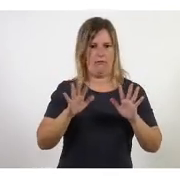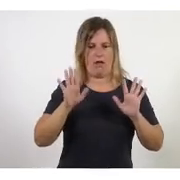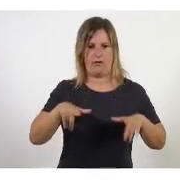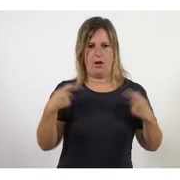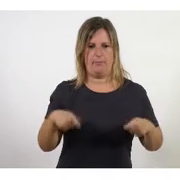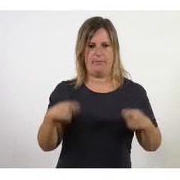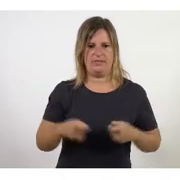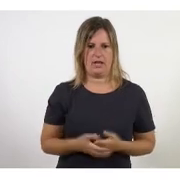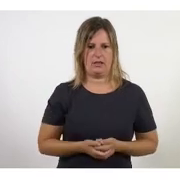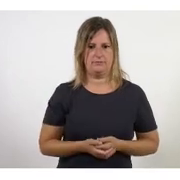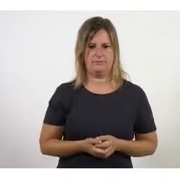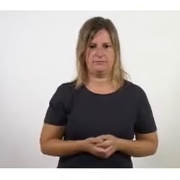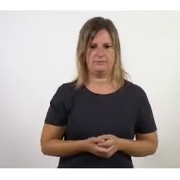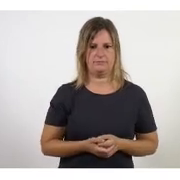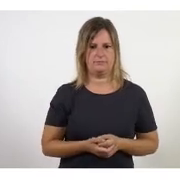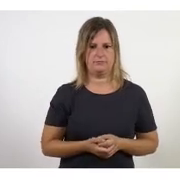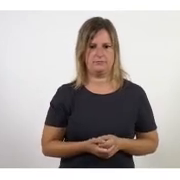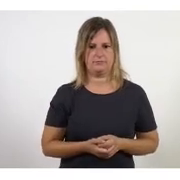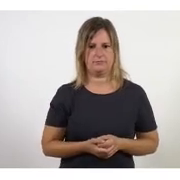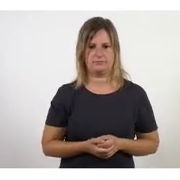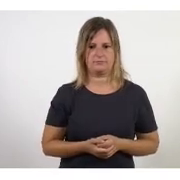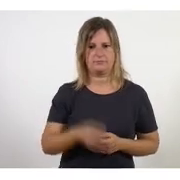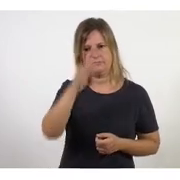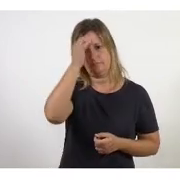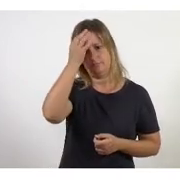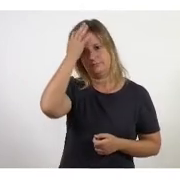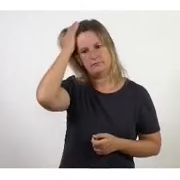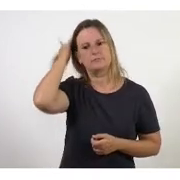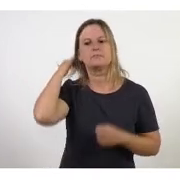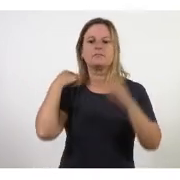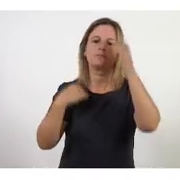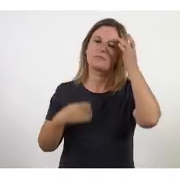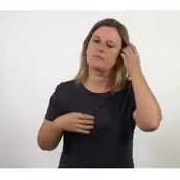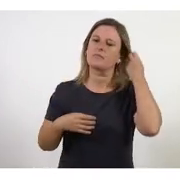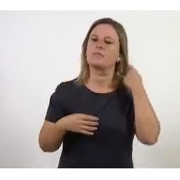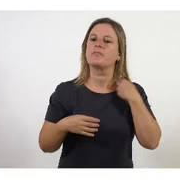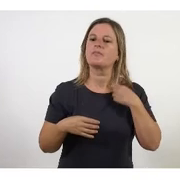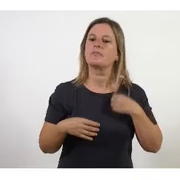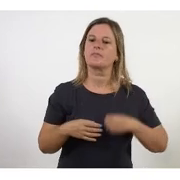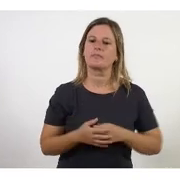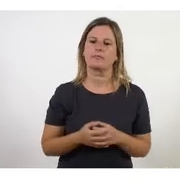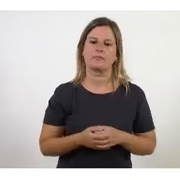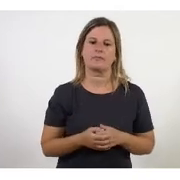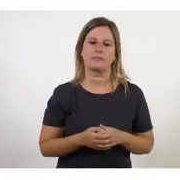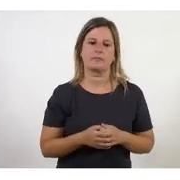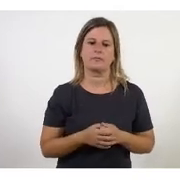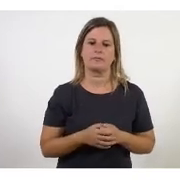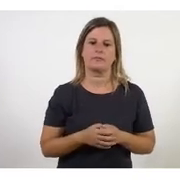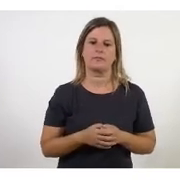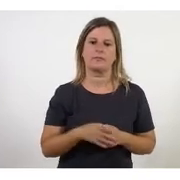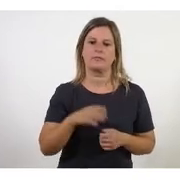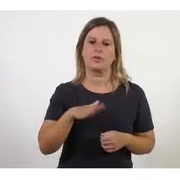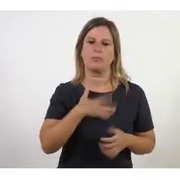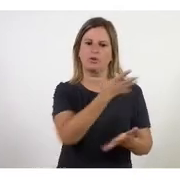vídeo, vale? Intenteu no abusar-ne. Jordi, pots tornar a fer una càrrega d'un vídeo perquè